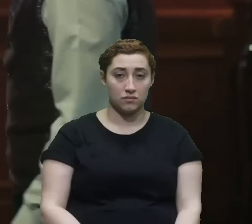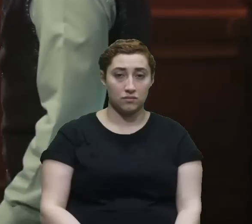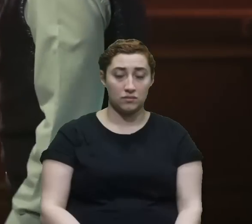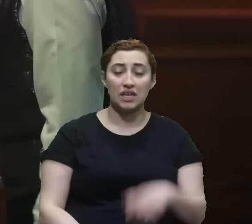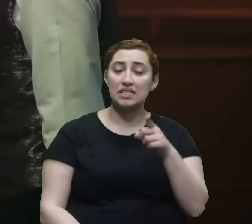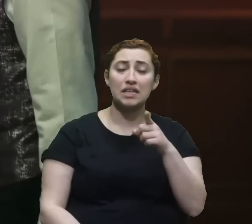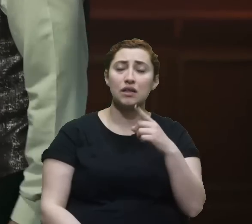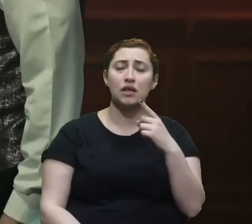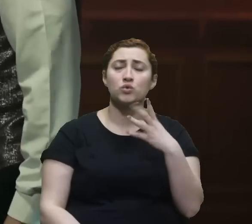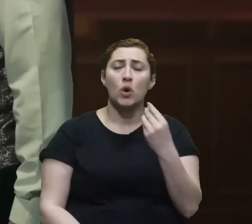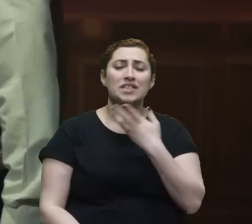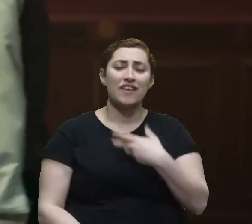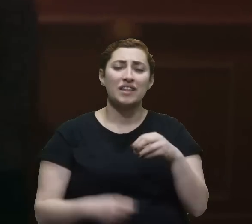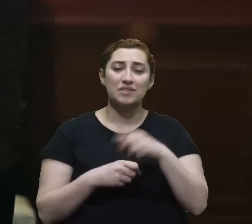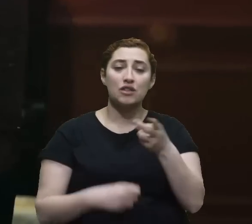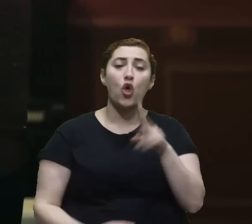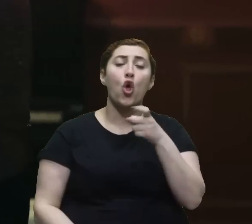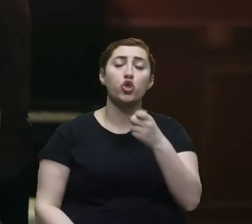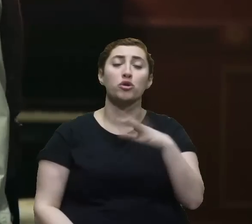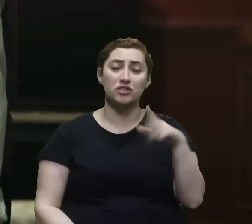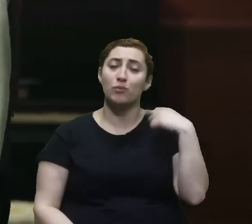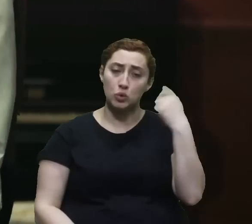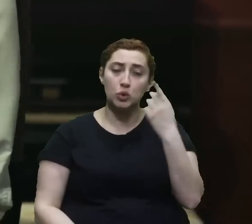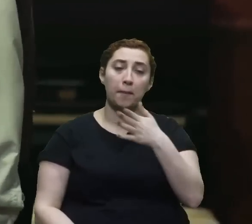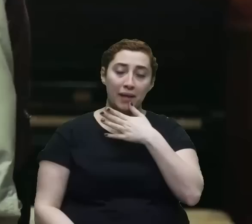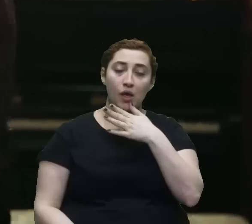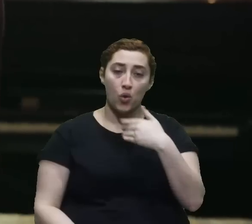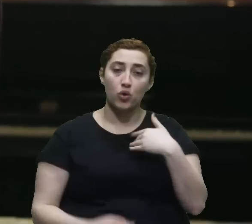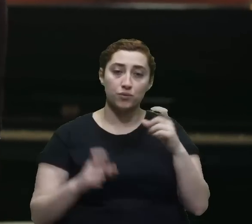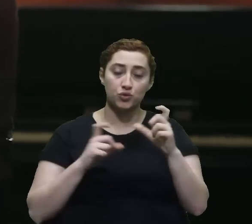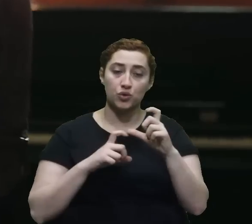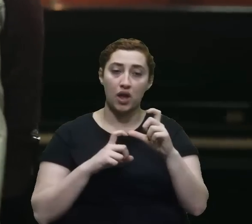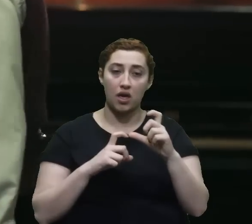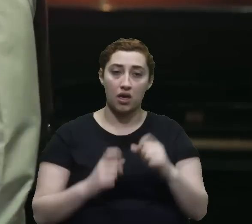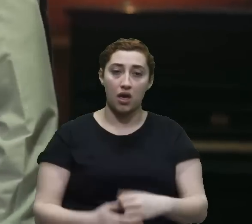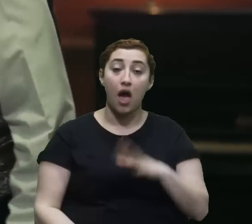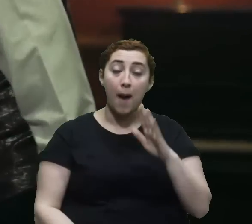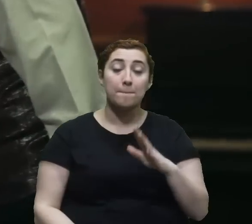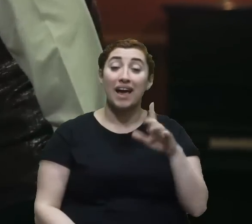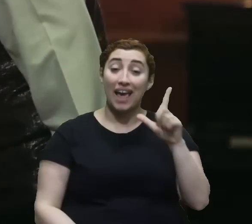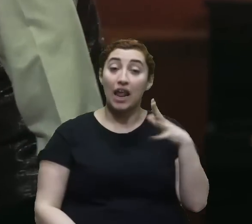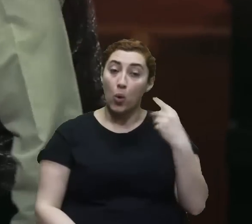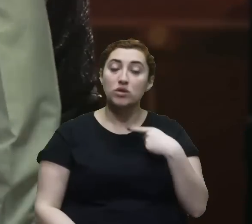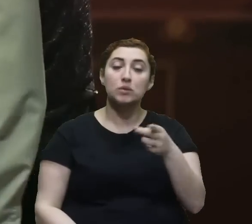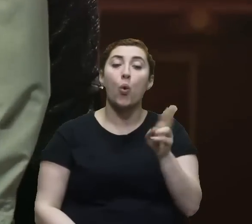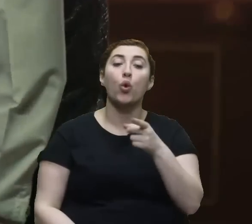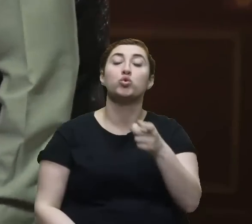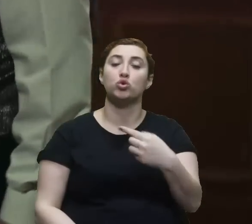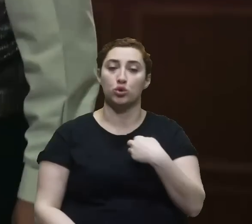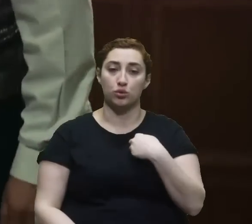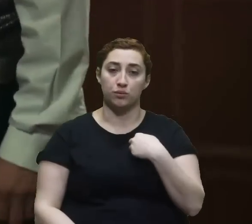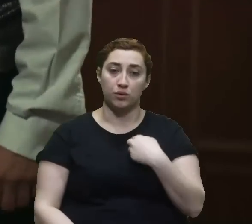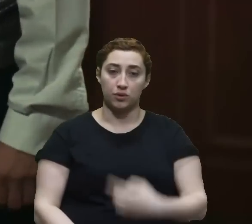Sana olan aşkımdan seni öldüremeyeceğimi düşündüğünü biliyorum Süreyya. Ama gerekirse yaparım.